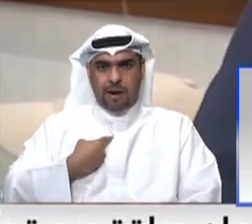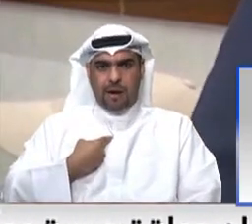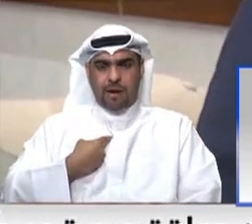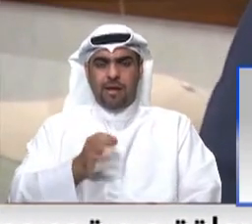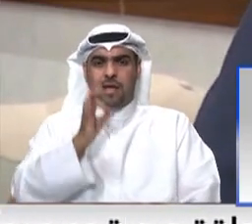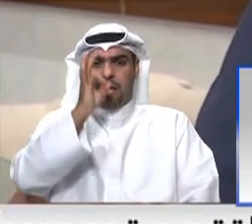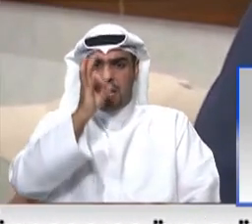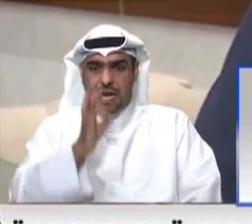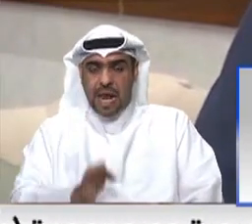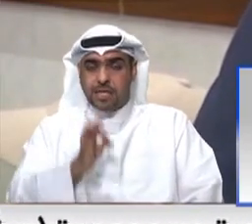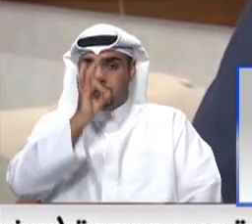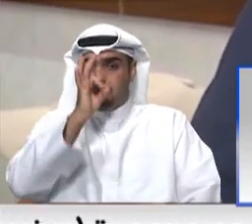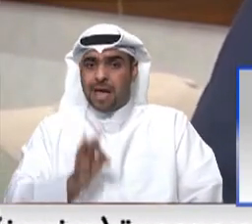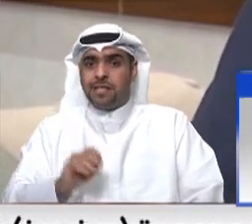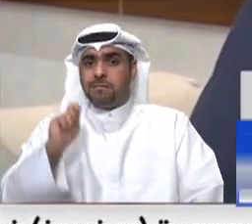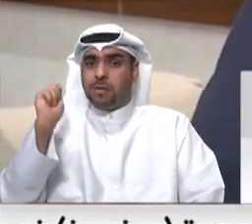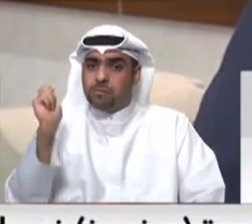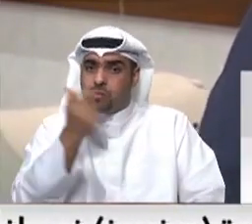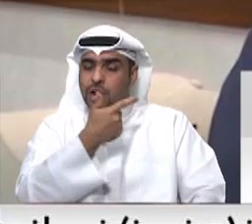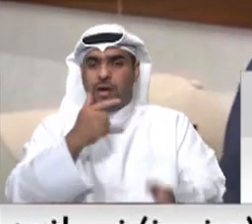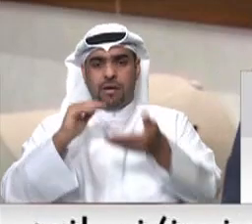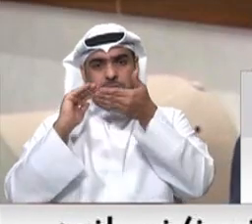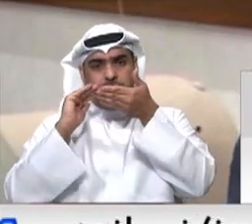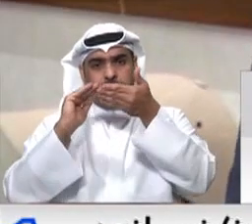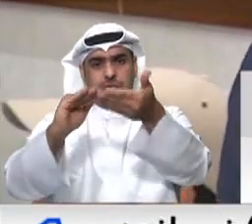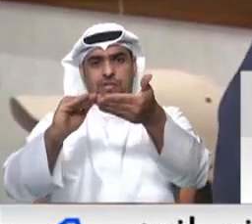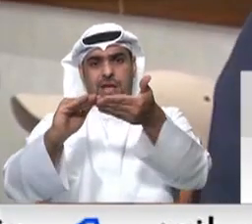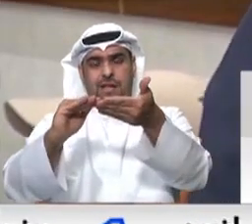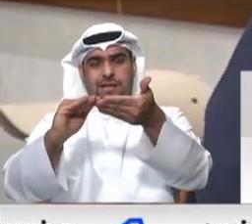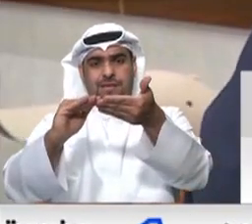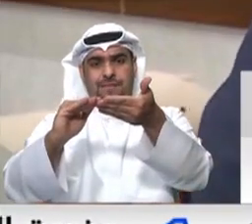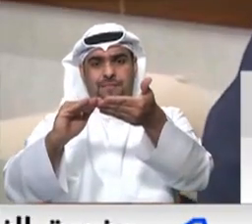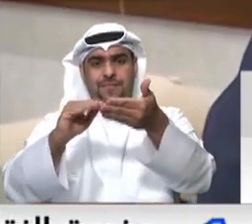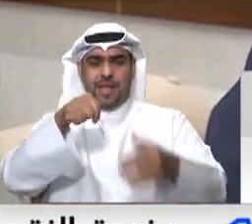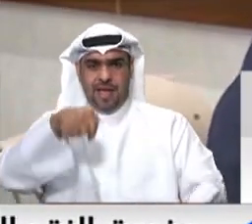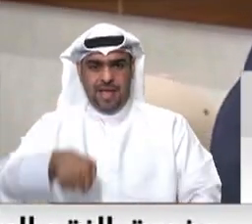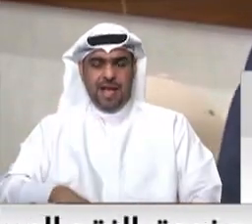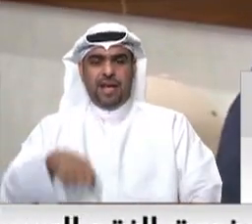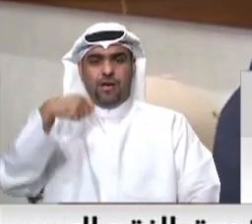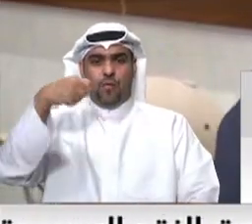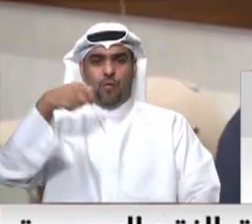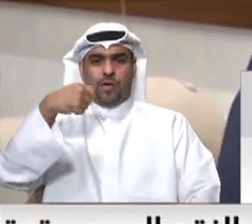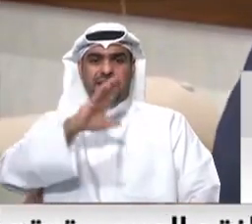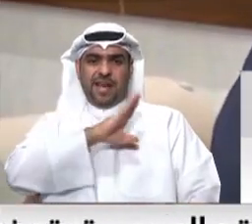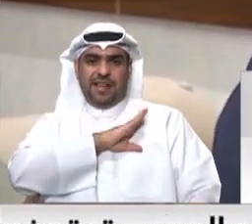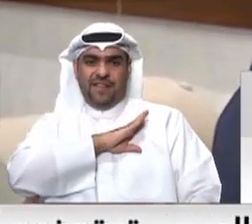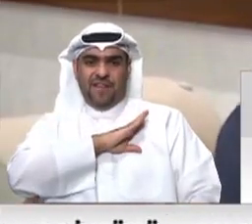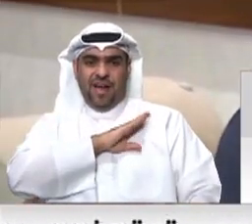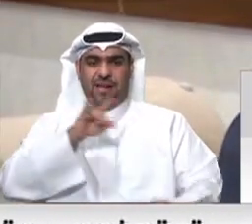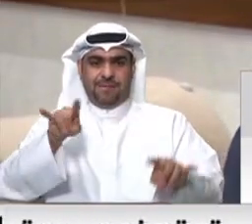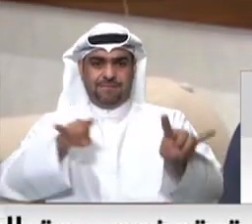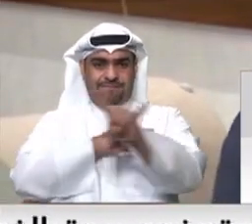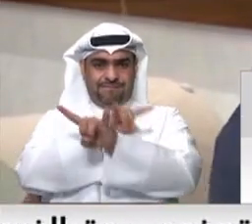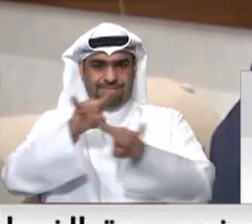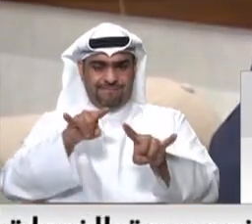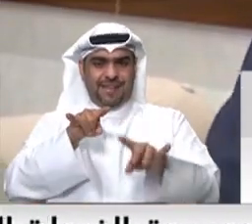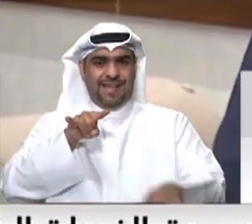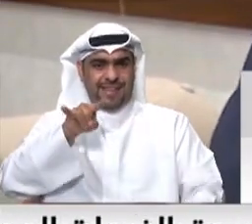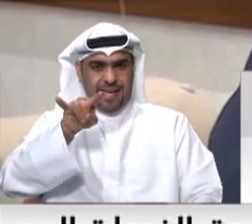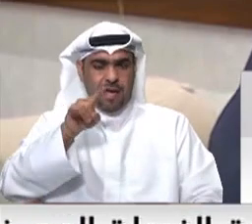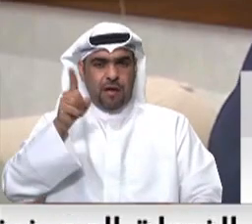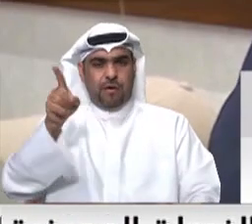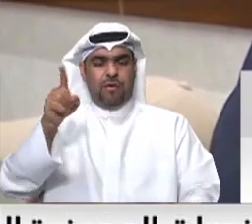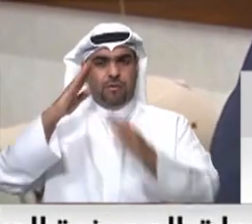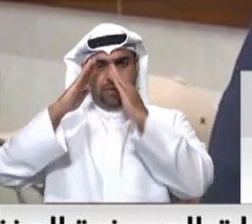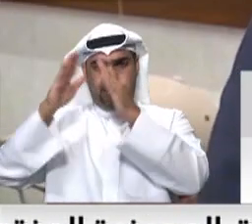غزة في هذا الباب وهذا المجال، وإخواننا في القوة الجوية جزاهم الله خير كانوا يعني ليل نهار متودي مع الإخوان في